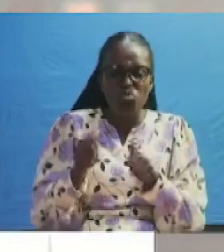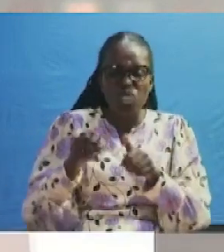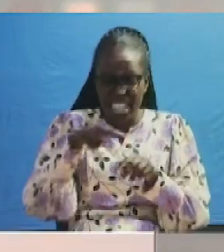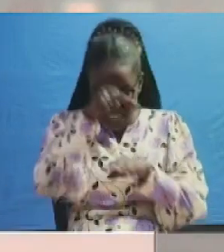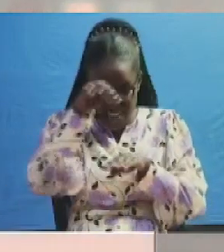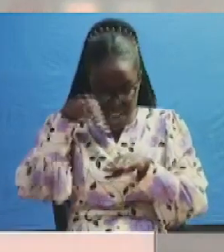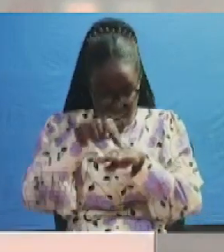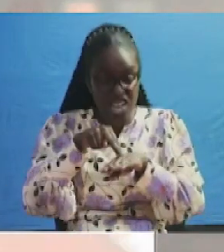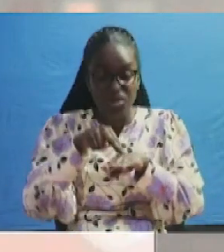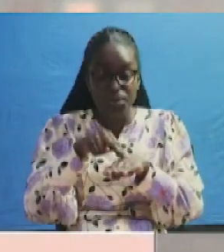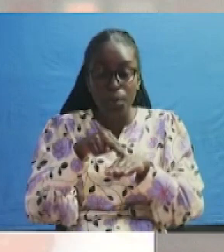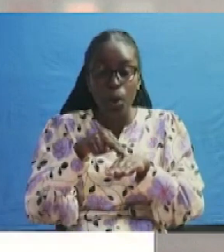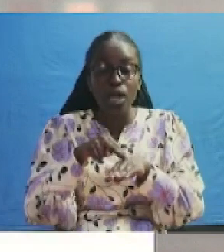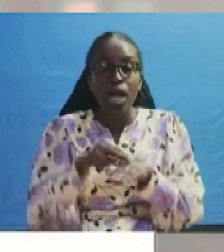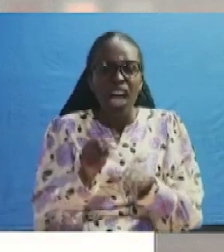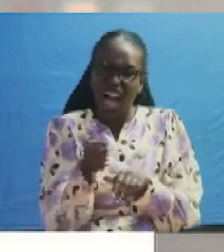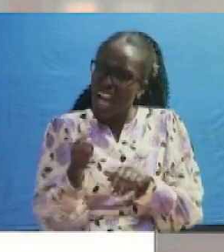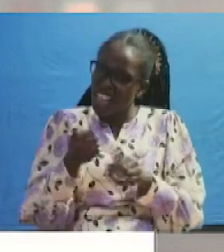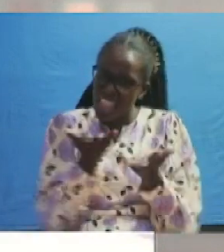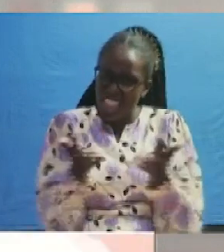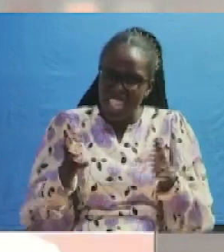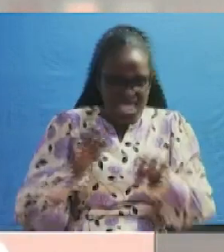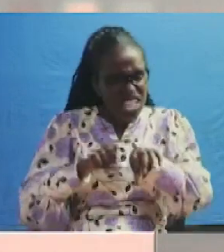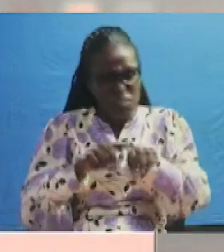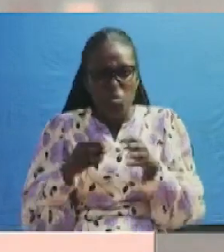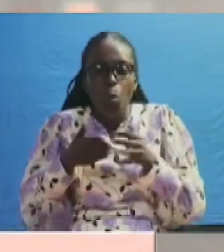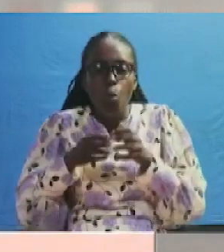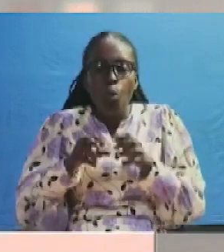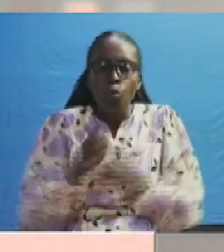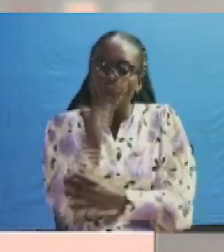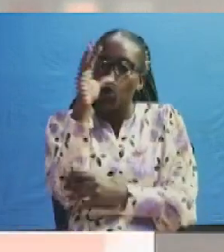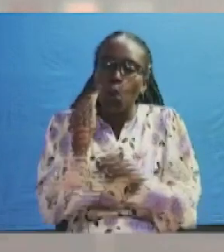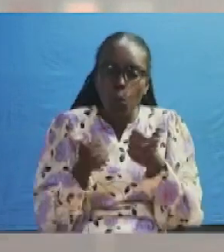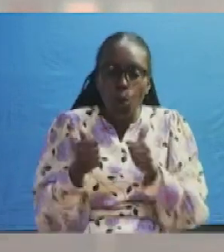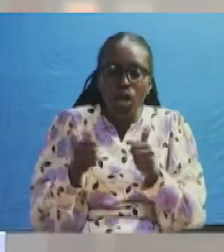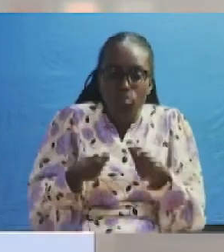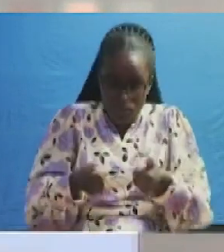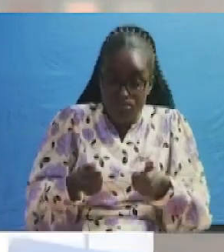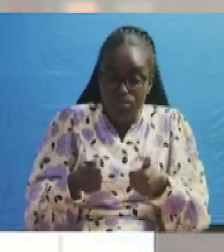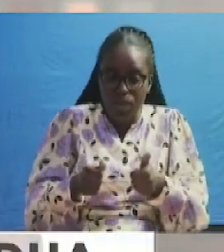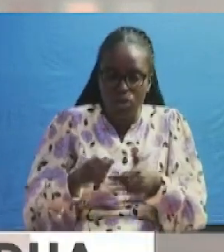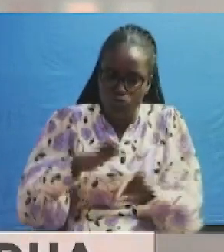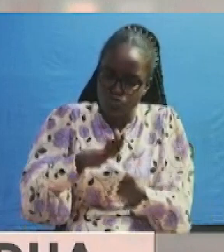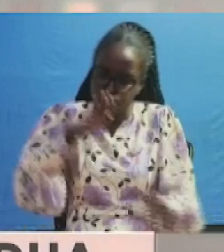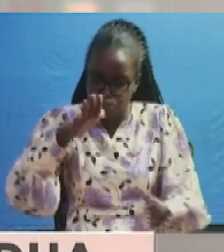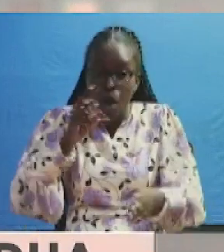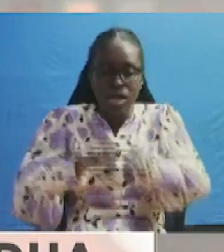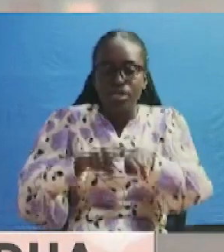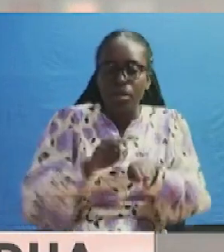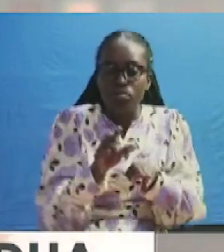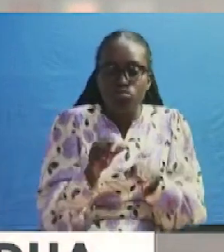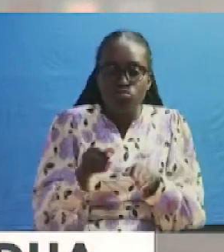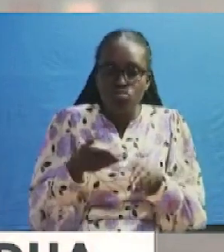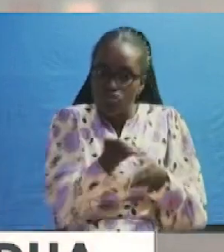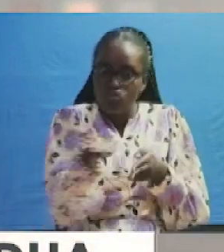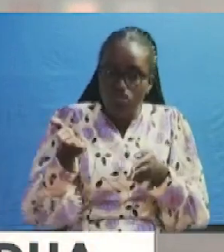bidhaa mbalimbali ili kuboresha ujumuishaji wa kifedha na ukuaji wa uchumi. Mradi huo unanuia kutoa